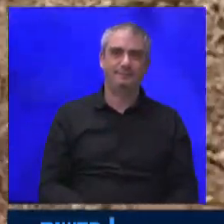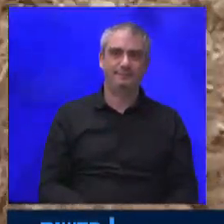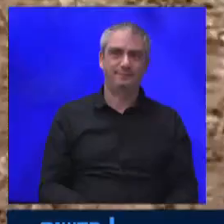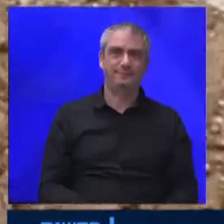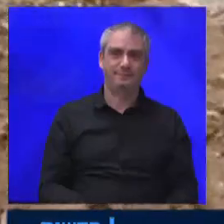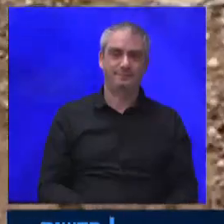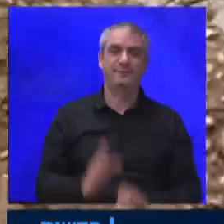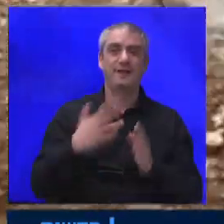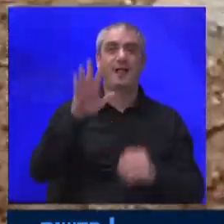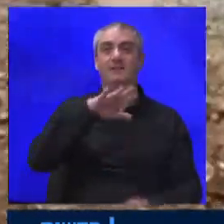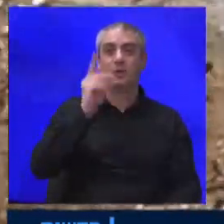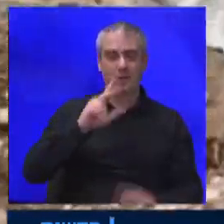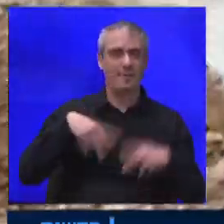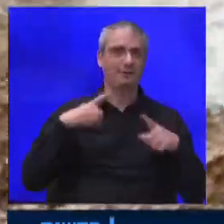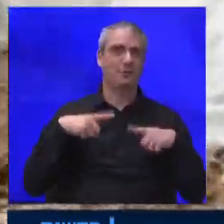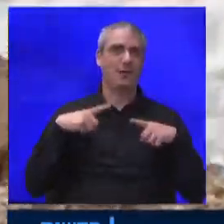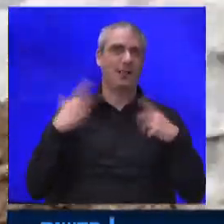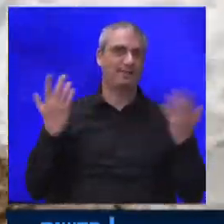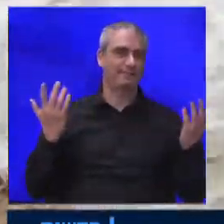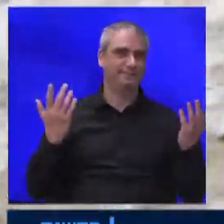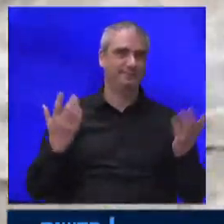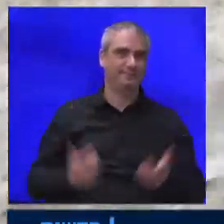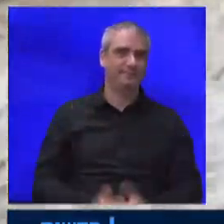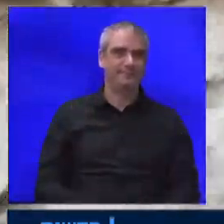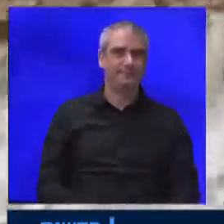גם נחלי הדרום חזרו לחיים.